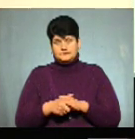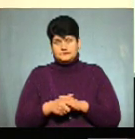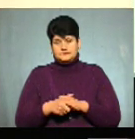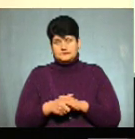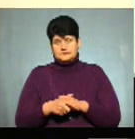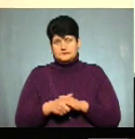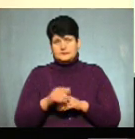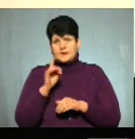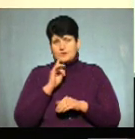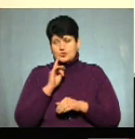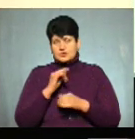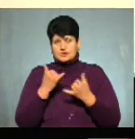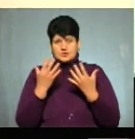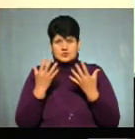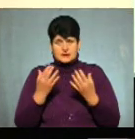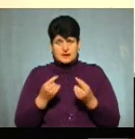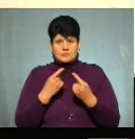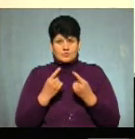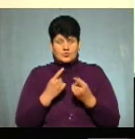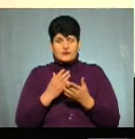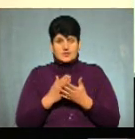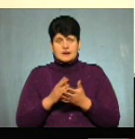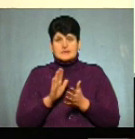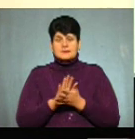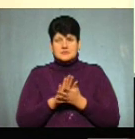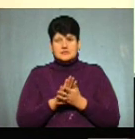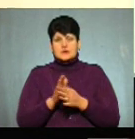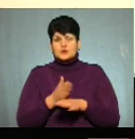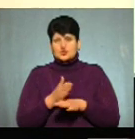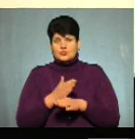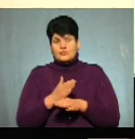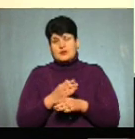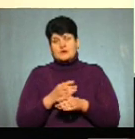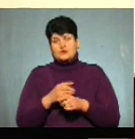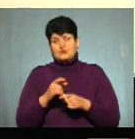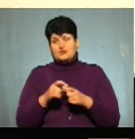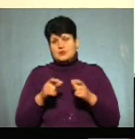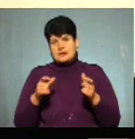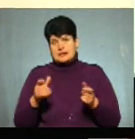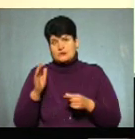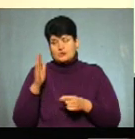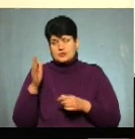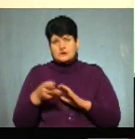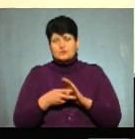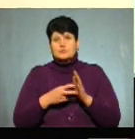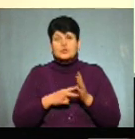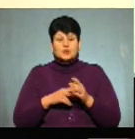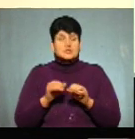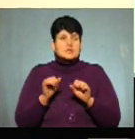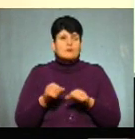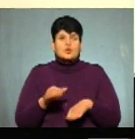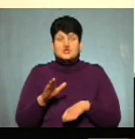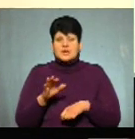Ну, поки що на сьогоднішній день мова тільки йде про сміттєсортувальну лінію. В подальшому планується, можливо,